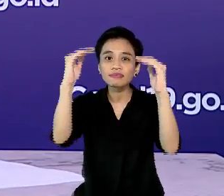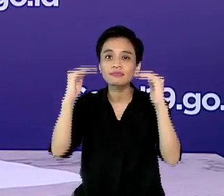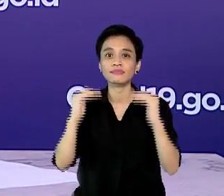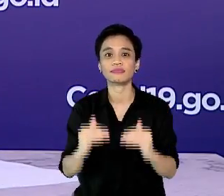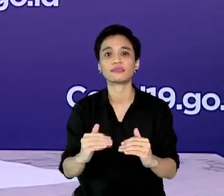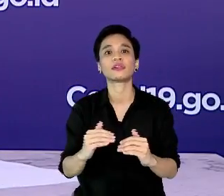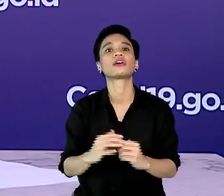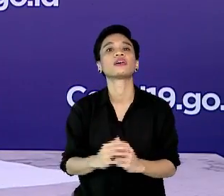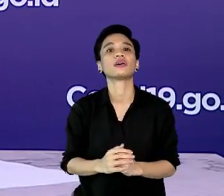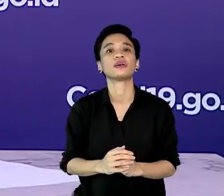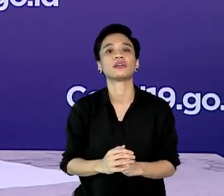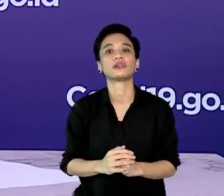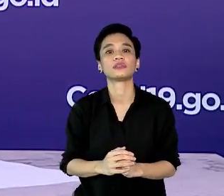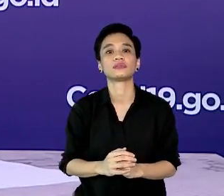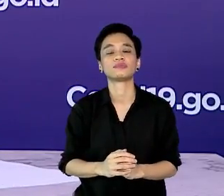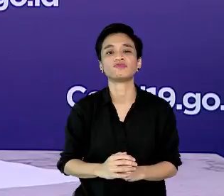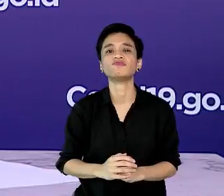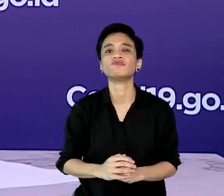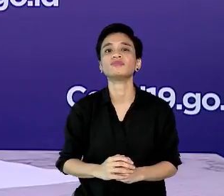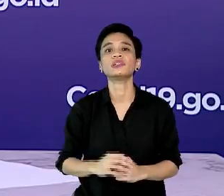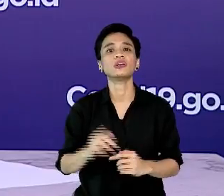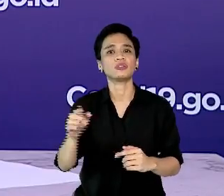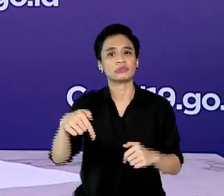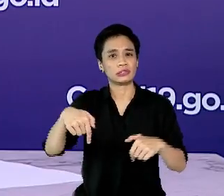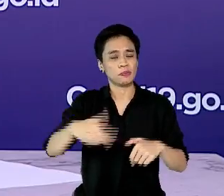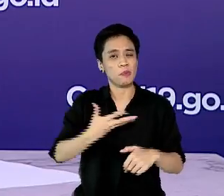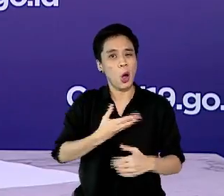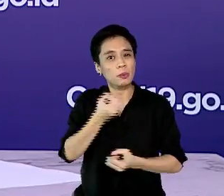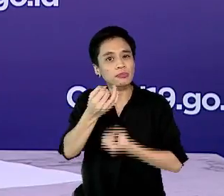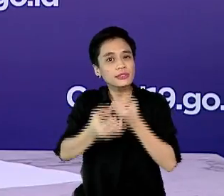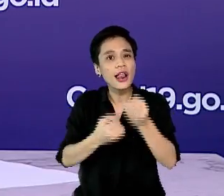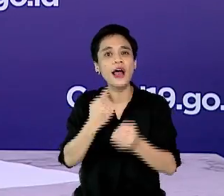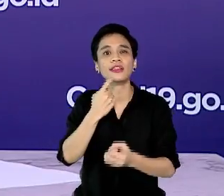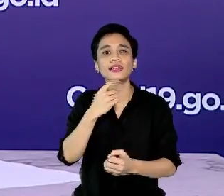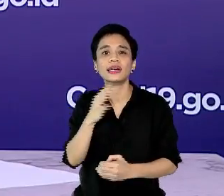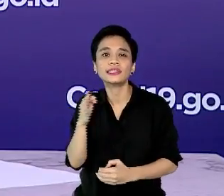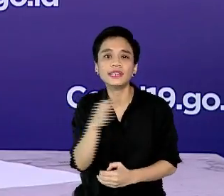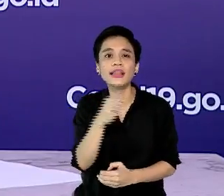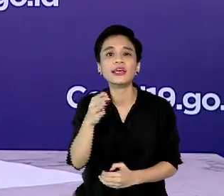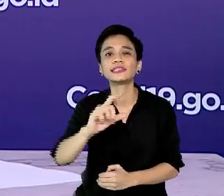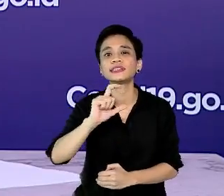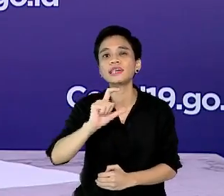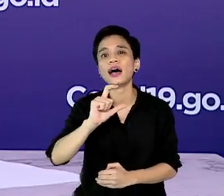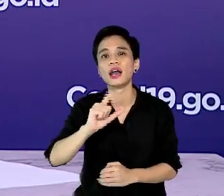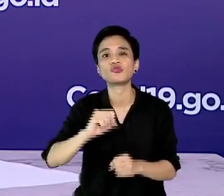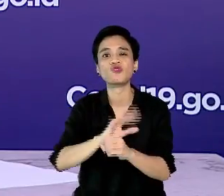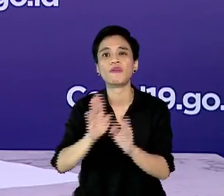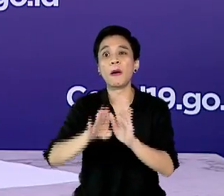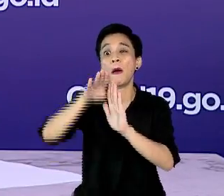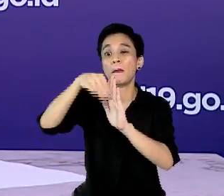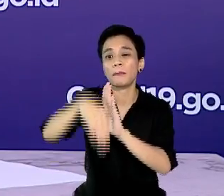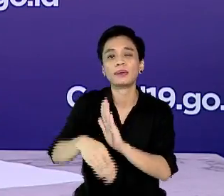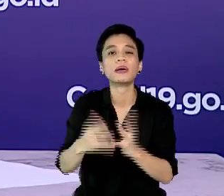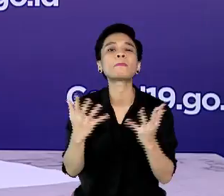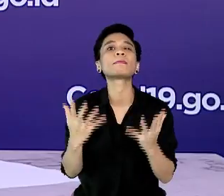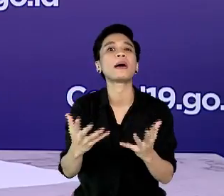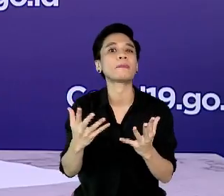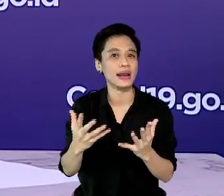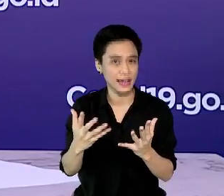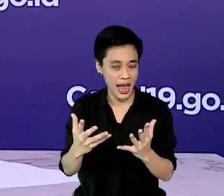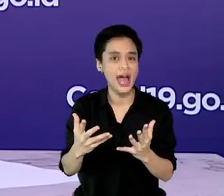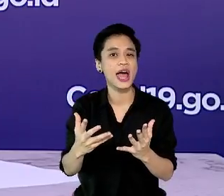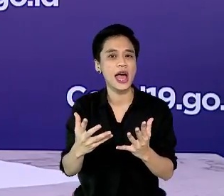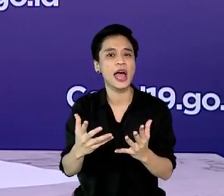Selanjutnya, saya akan menyampaikan strategi melandaikan kenaikan kasus COVID-19 dengan upaya preventif